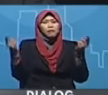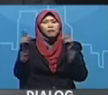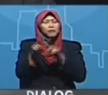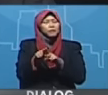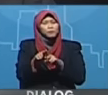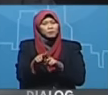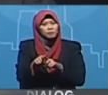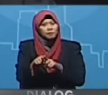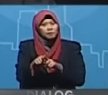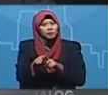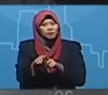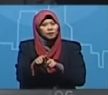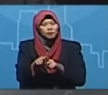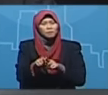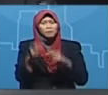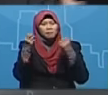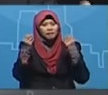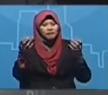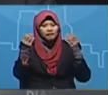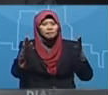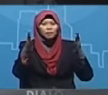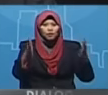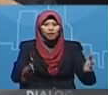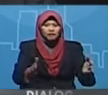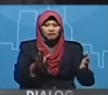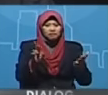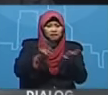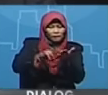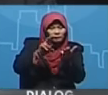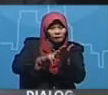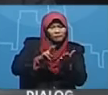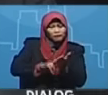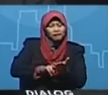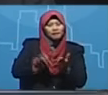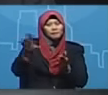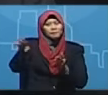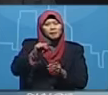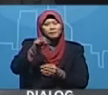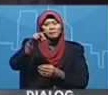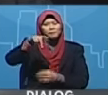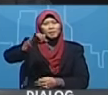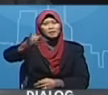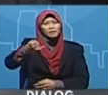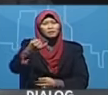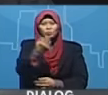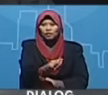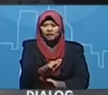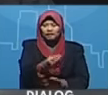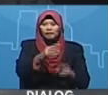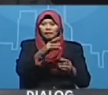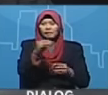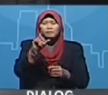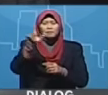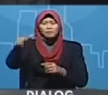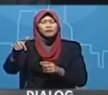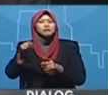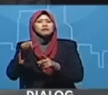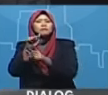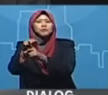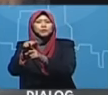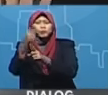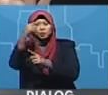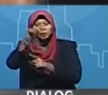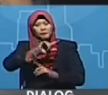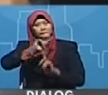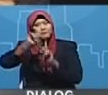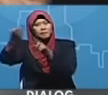tu, apabila dah banyak lagi orang masuk mengambil package dan sebagainya, akhirnya mereka rasa tertipu sebab dijanjikan untuk